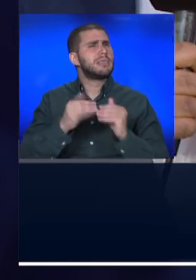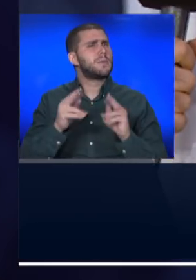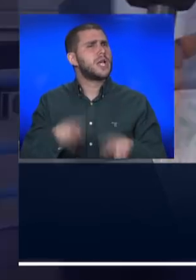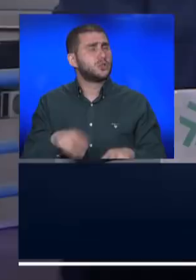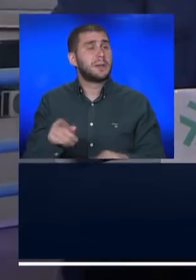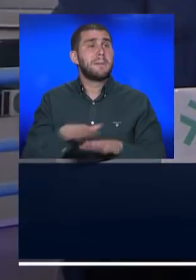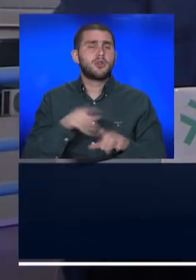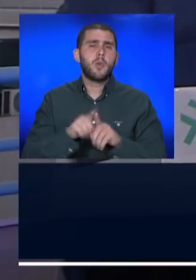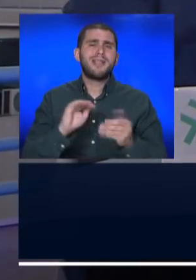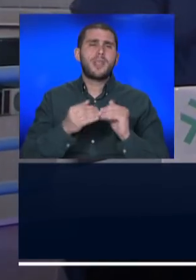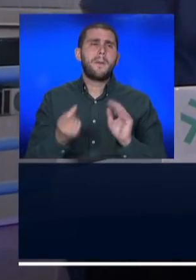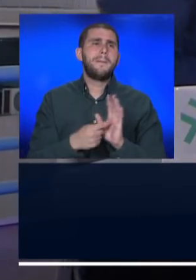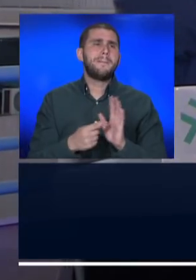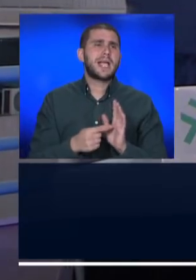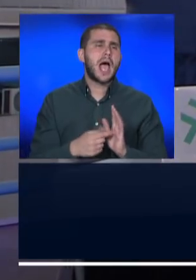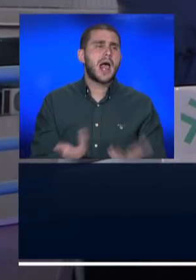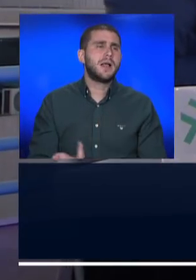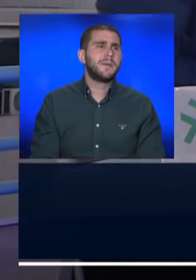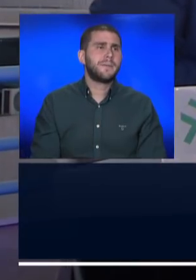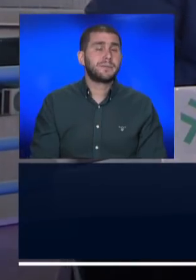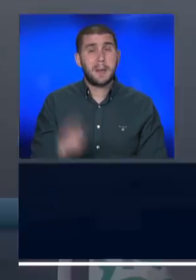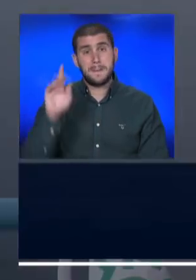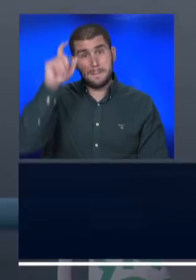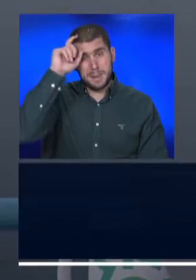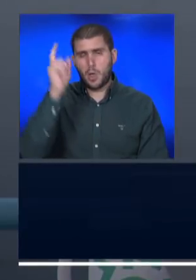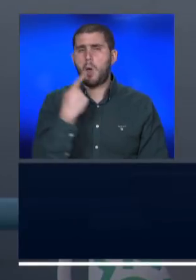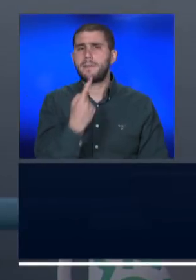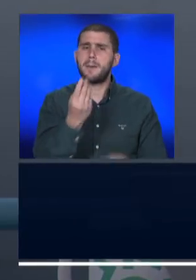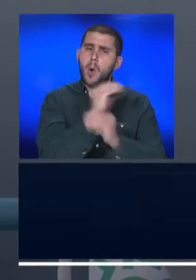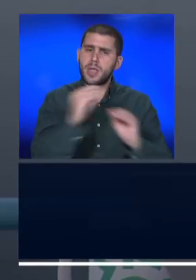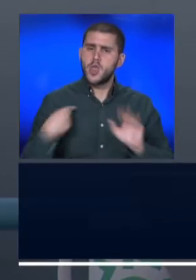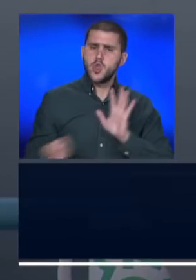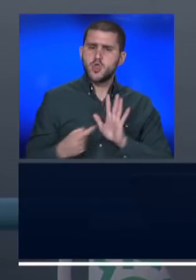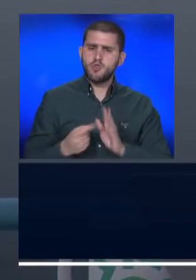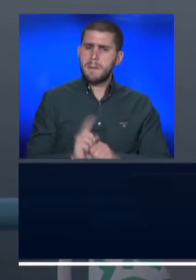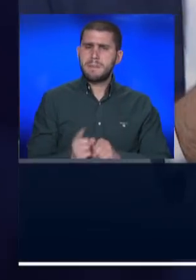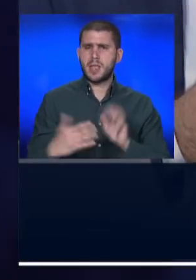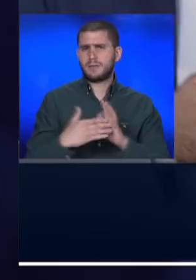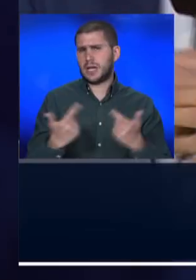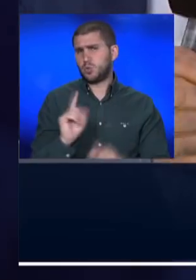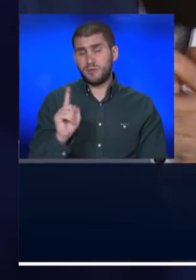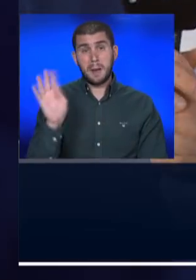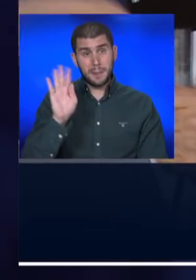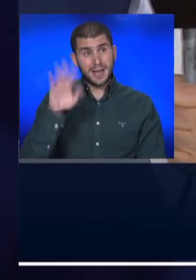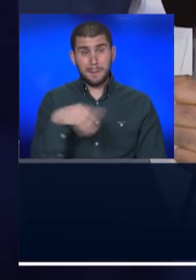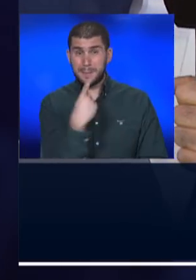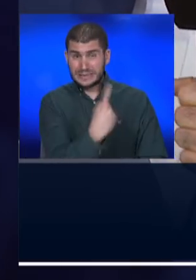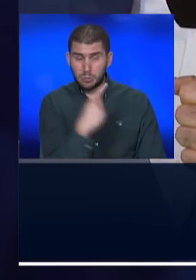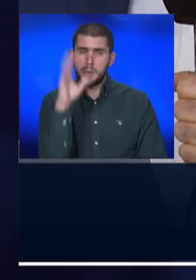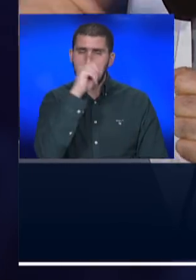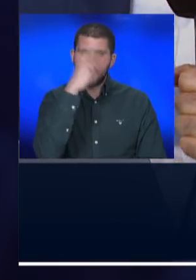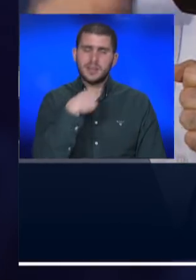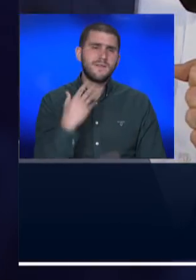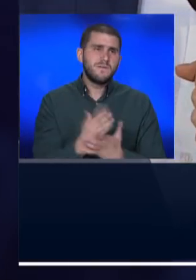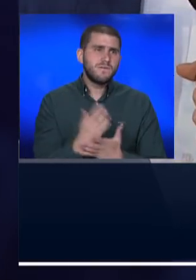מכיוון שביידן לא אומר בהודעה שלו, אני דורש הפסקת אש מיד. ונתניהו גם בעצמו מבין, ואנחנו שומעים את זה גם